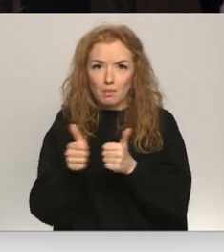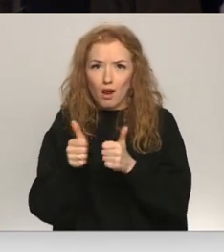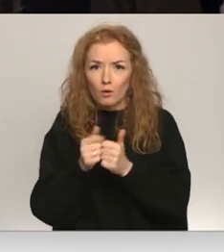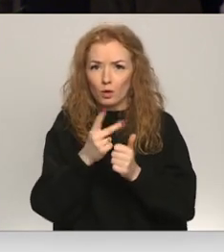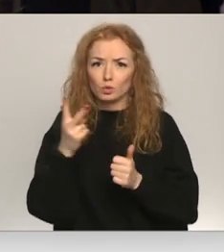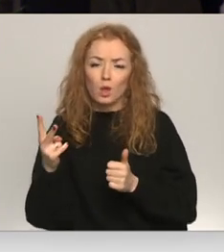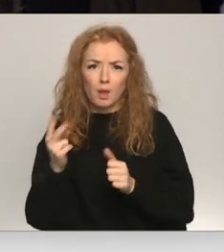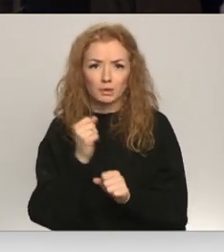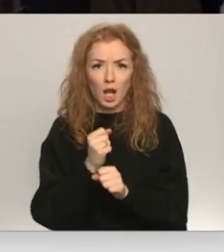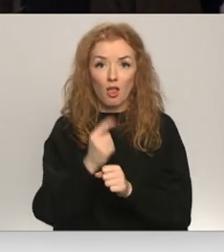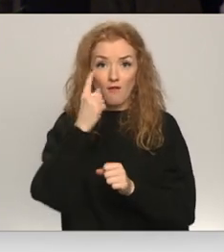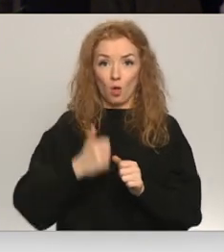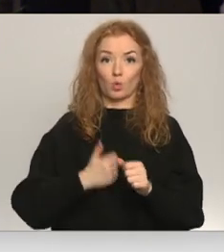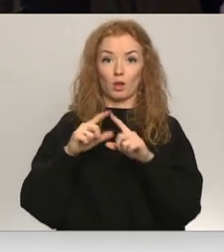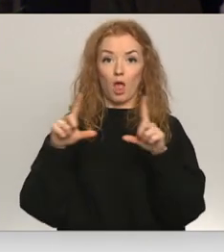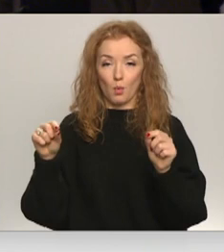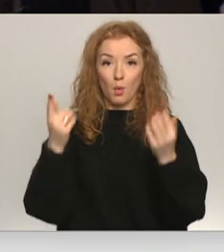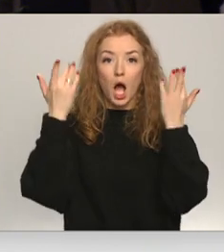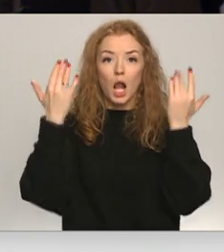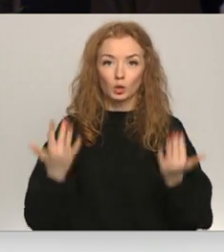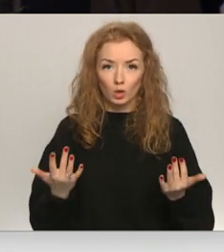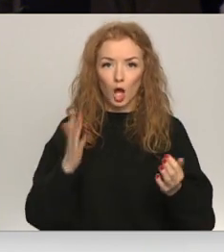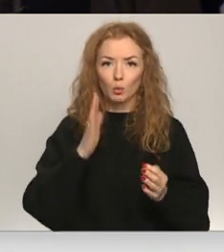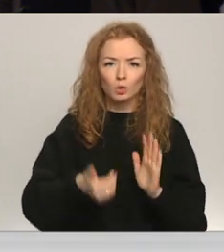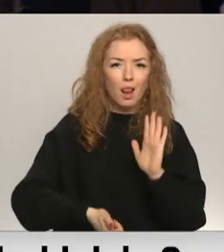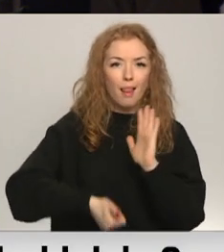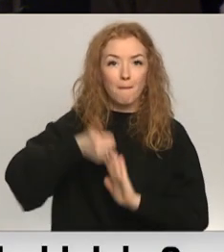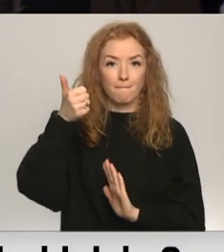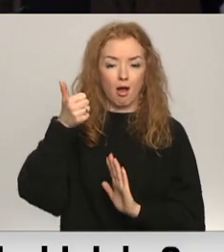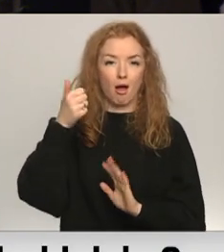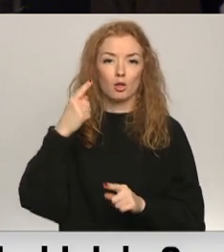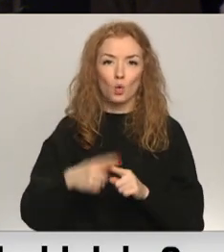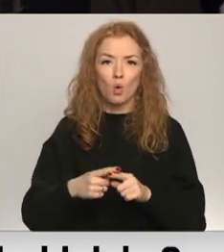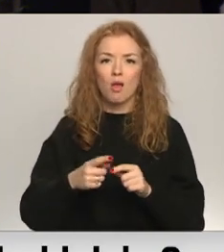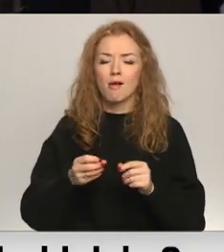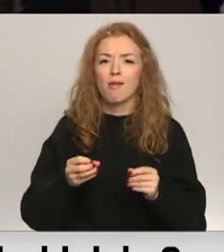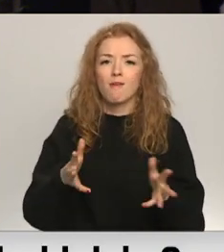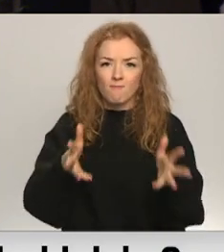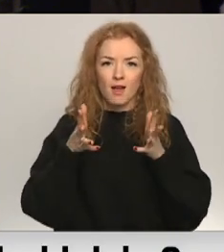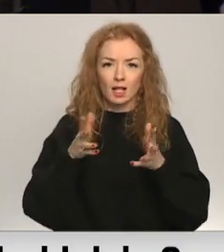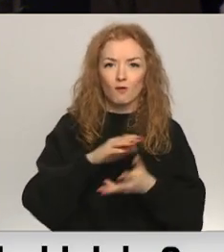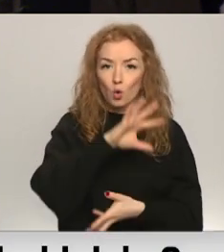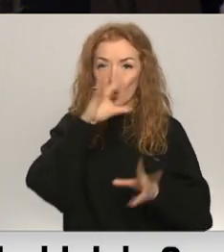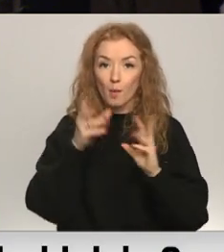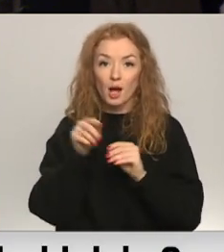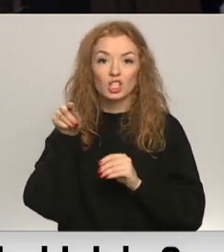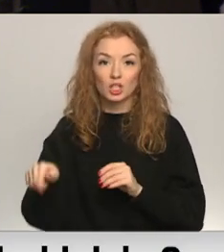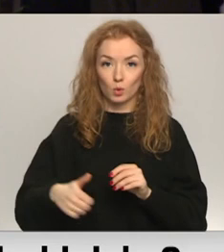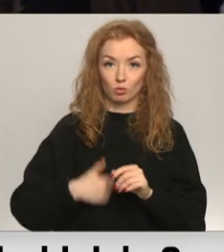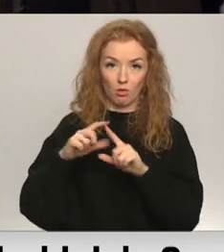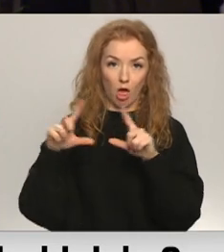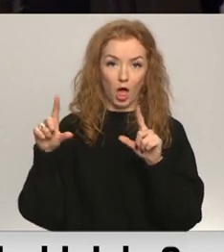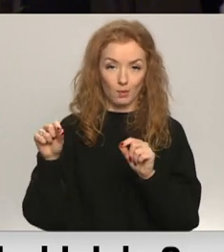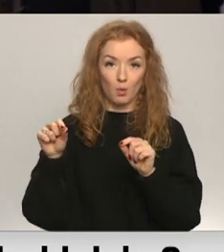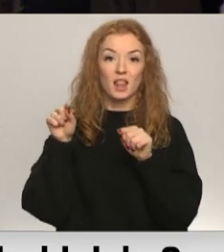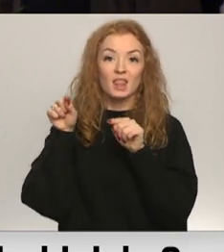uzņēmumā, rezultāti pilnīgi noteikti būs daudz labāki un daudz efektīvāki kopumā šim uzņēmumam. Šis uzņēmums